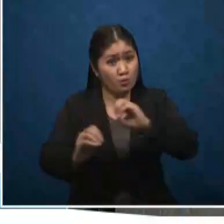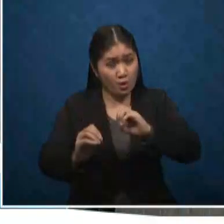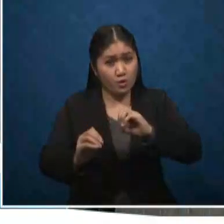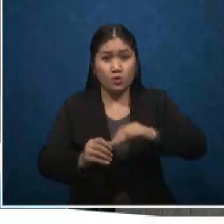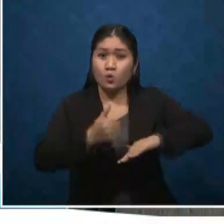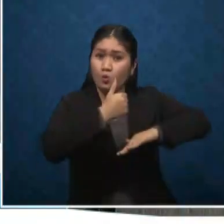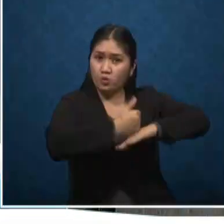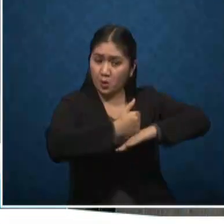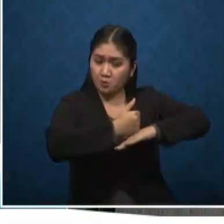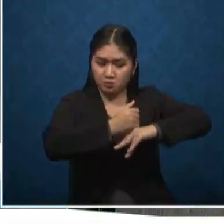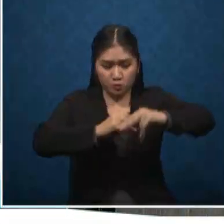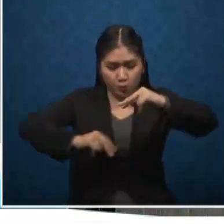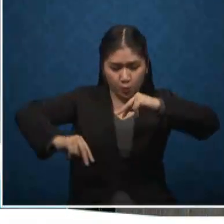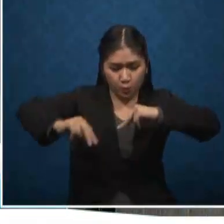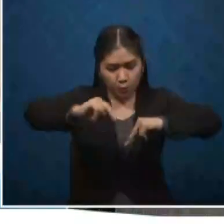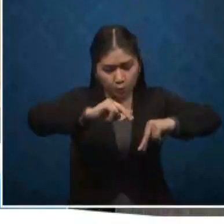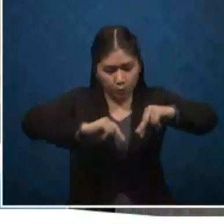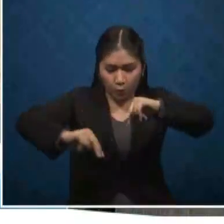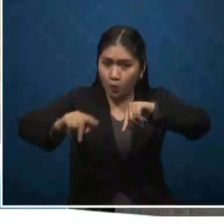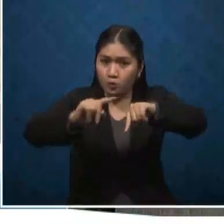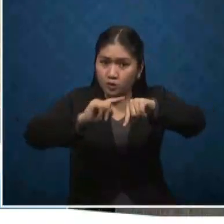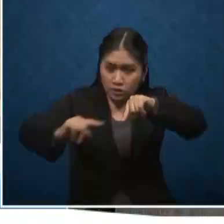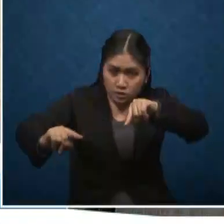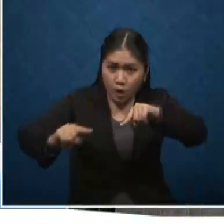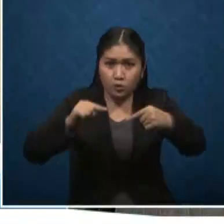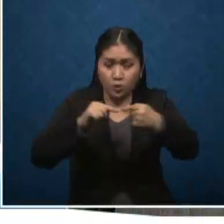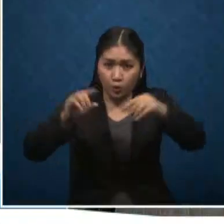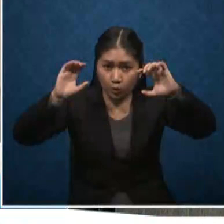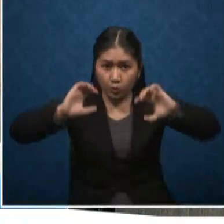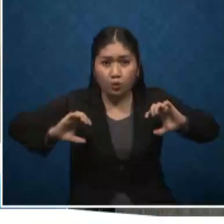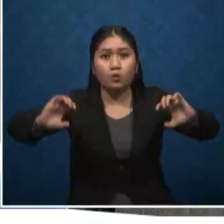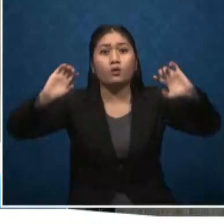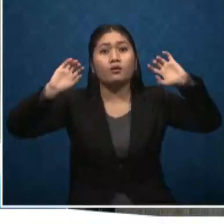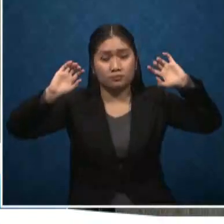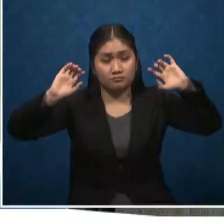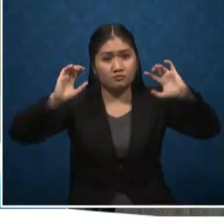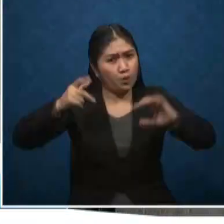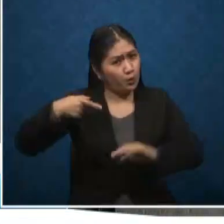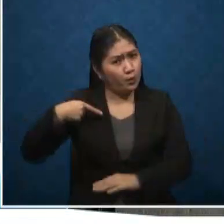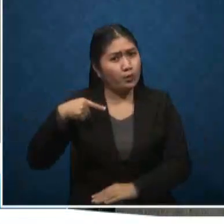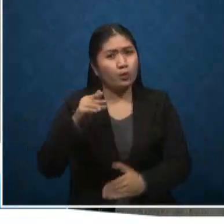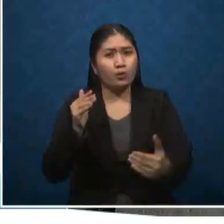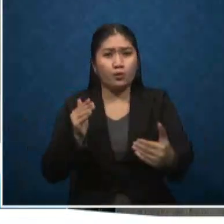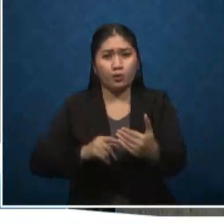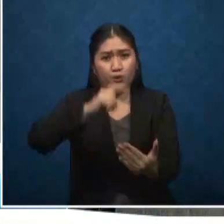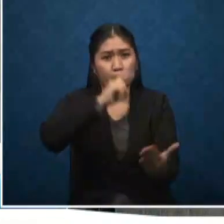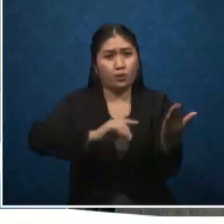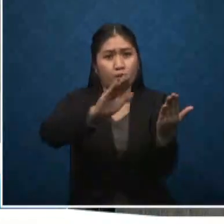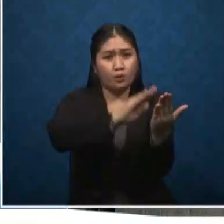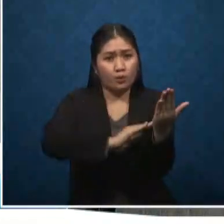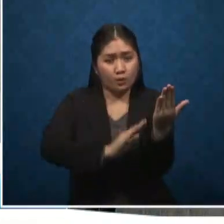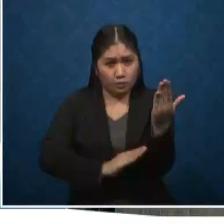ควบคุมคนไข้สูงสุดของการบริหารราชการแผ่นดินซึ่งก็จะเป็นประโยชน์ต่อประเทศชาติบ้านเมืองต่อไป